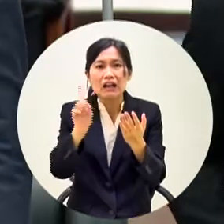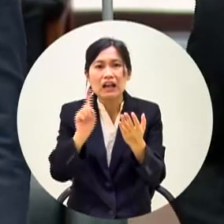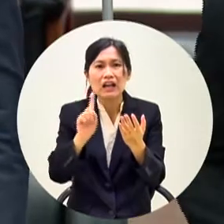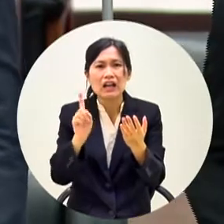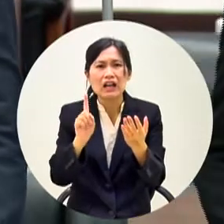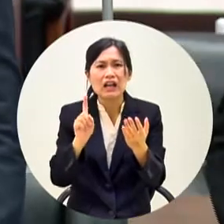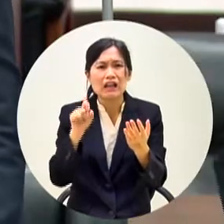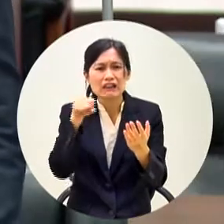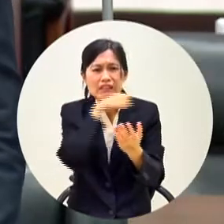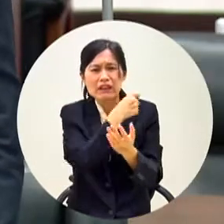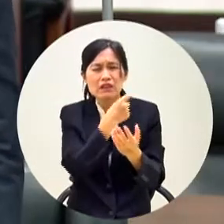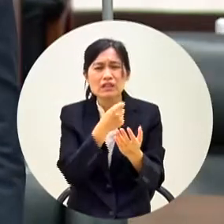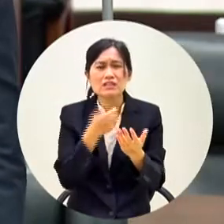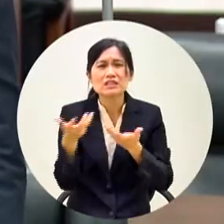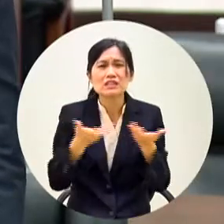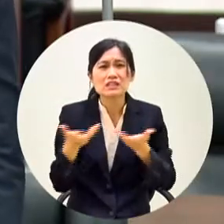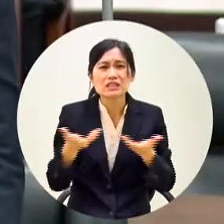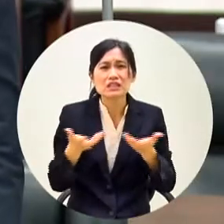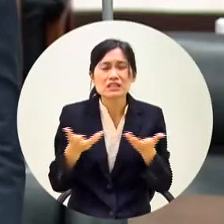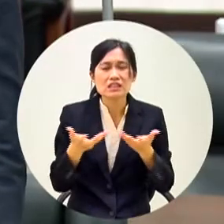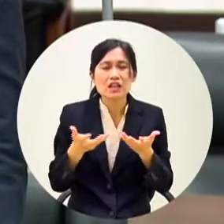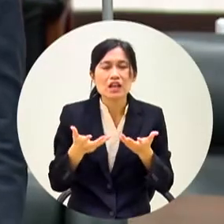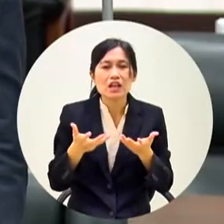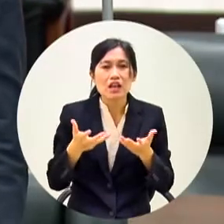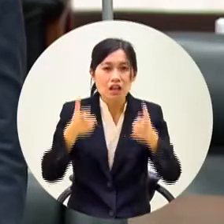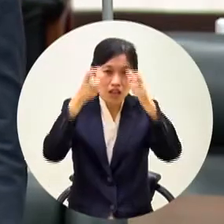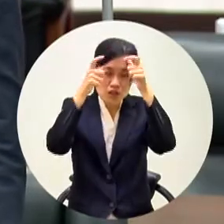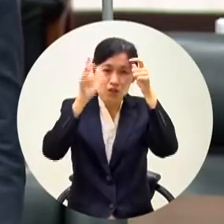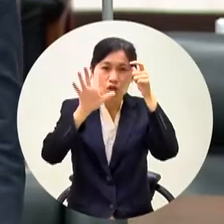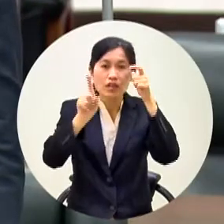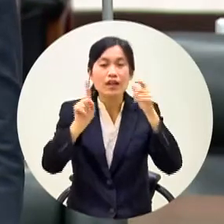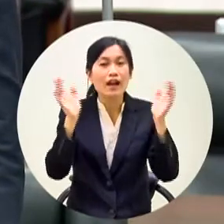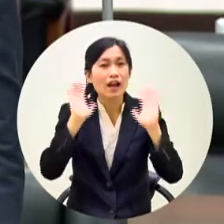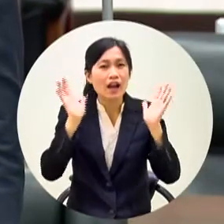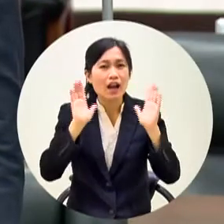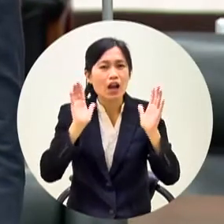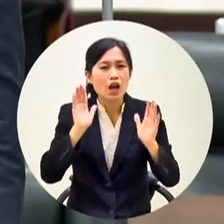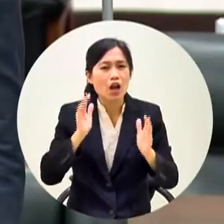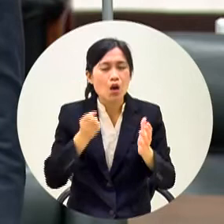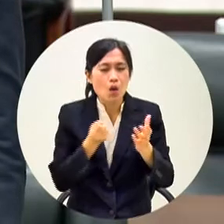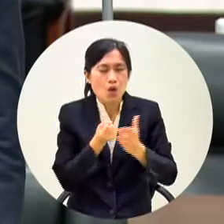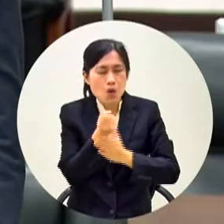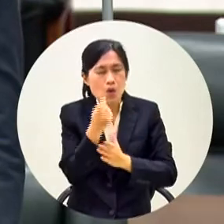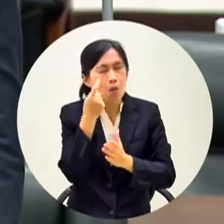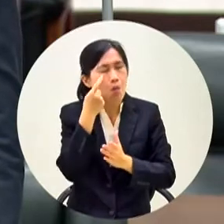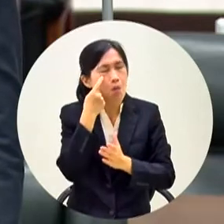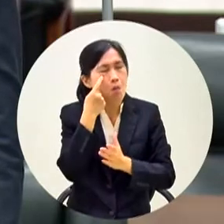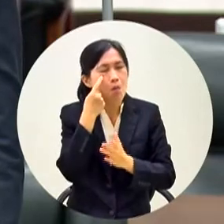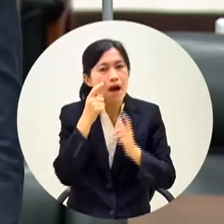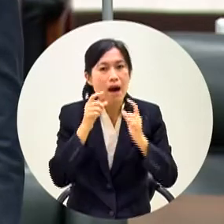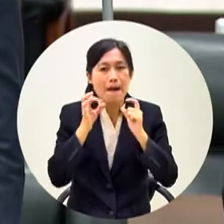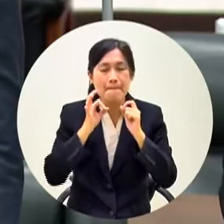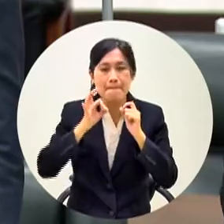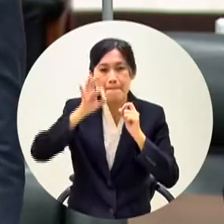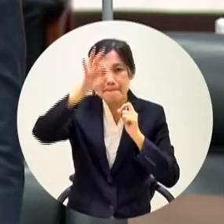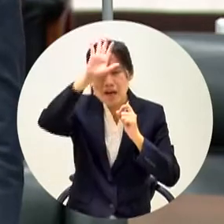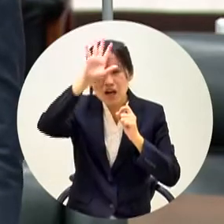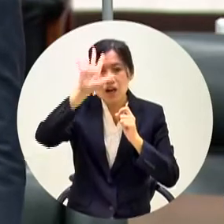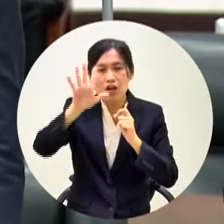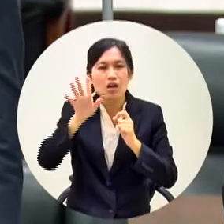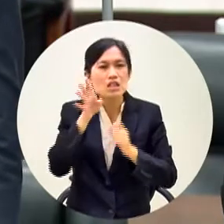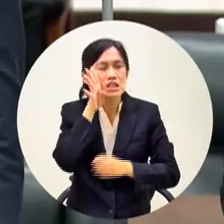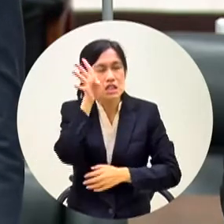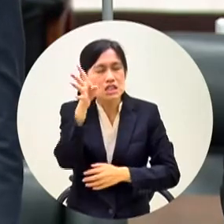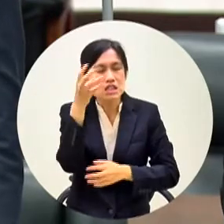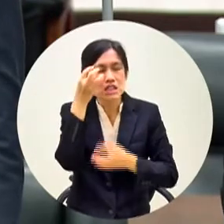事，就是我们在高雄一个孩子，他是出生之后就发现眼癌，那他在4个月的时候就拆除一